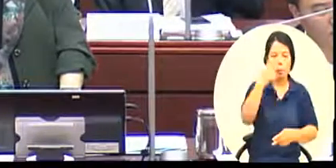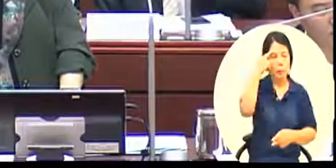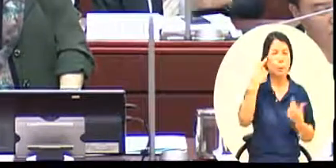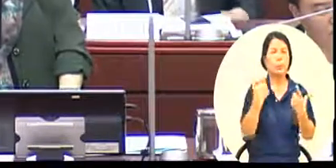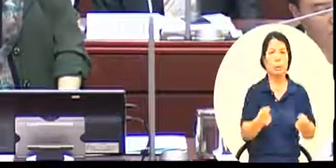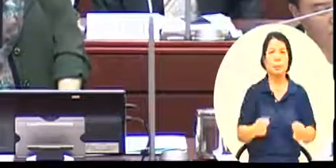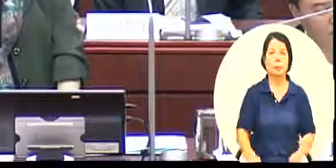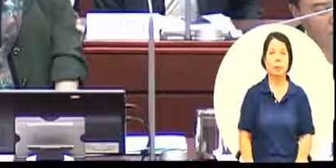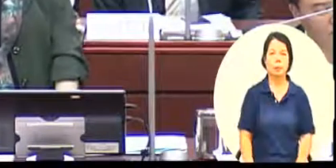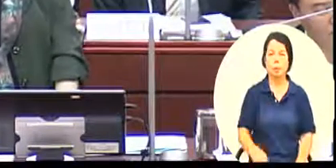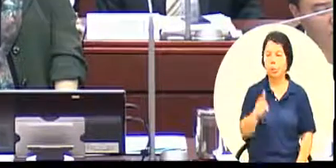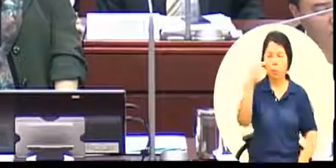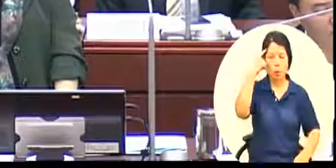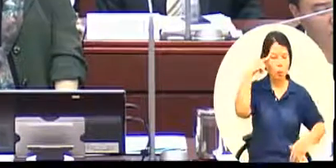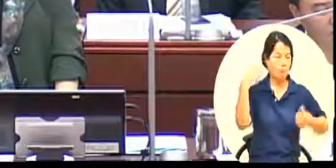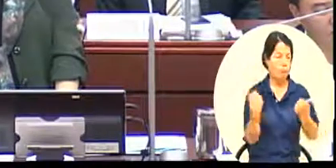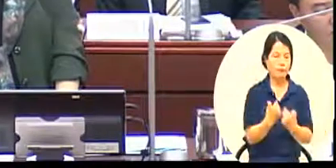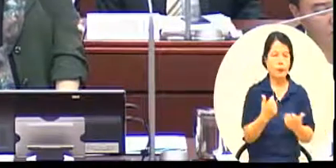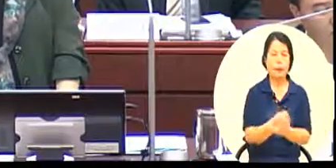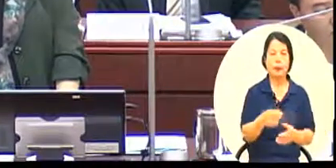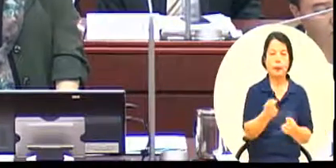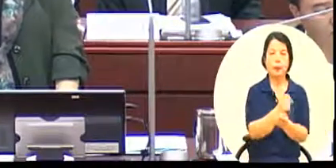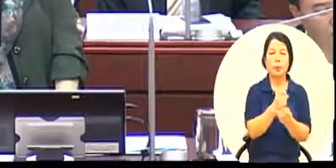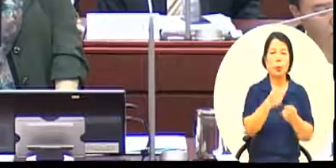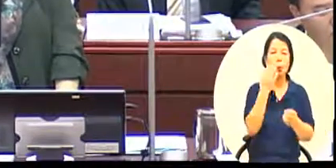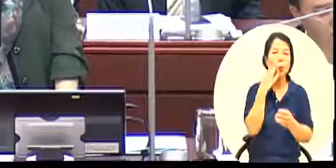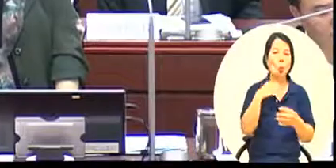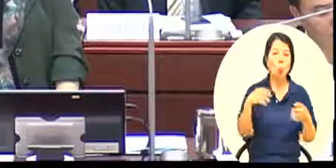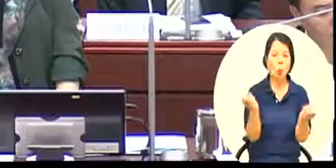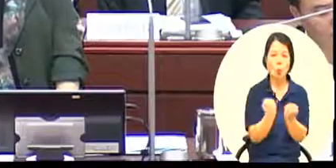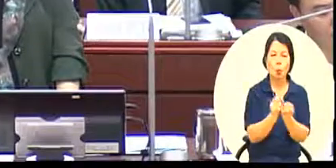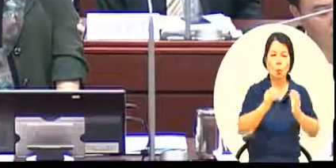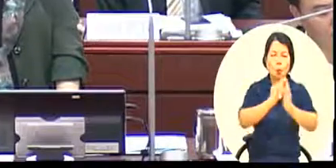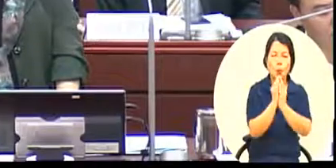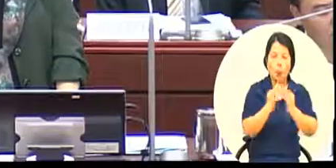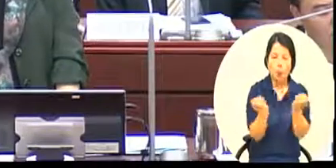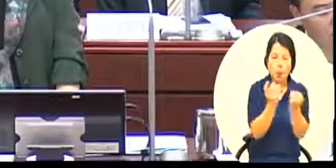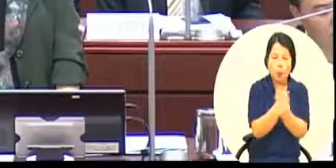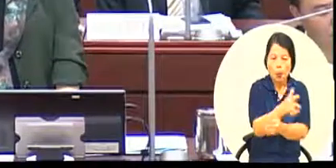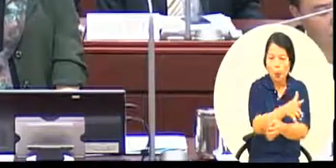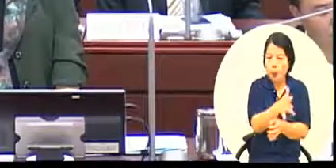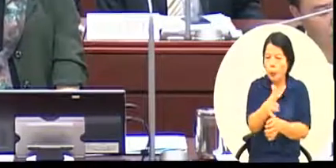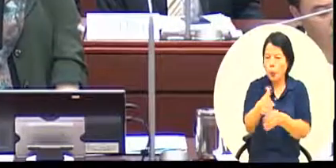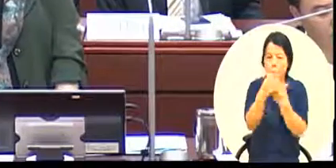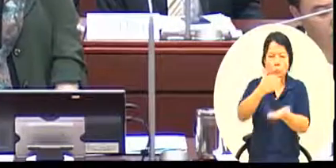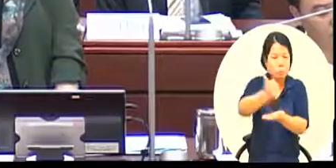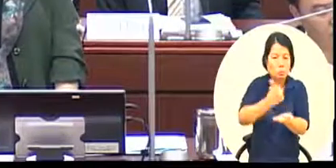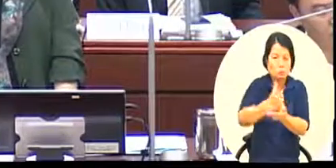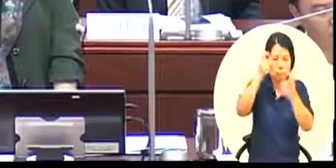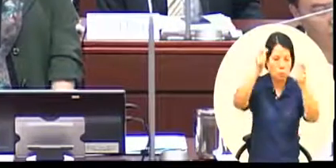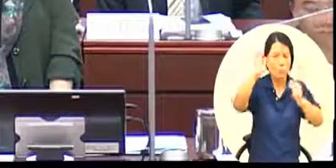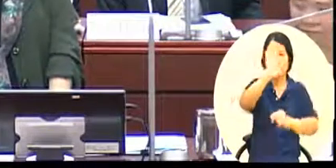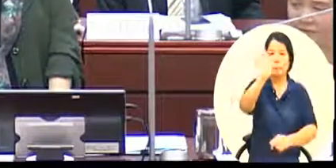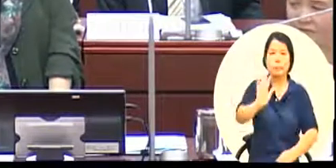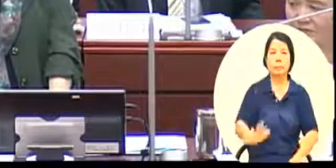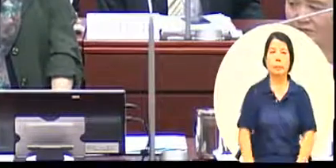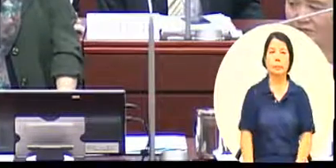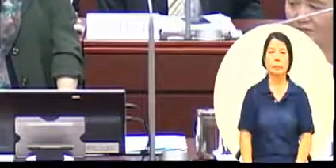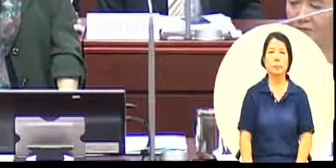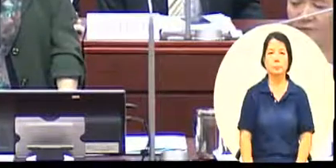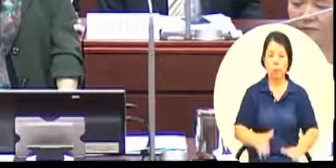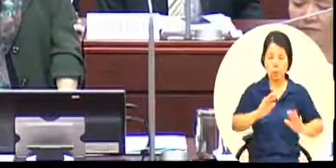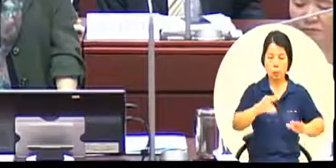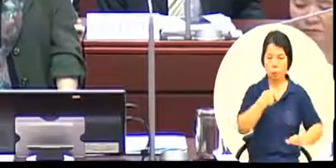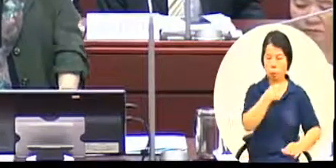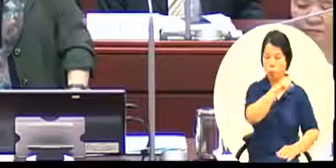都是反对辐射 食品 污染的食品 进入到高雄。好 啊，这个我想我们这个立